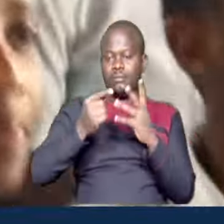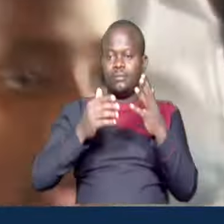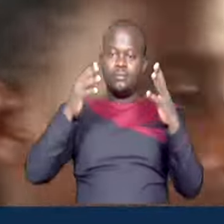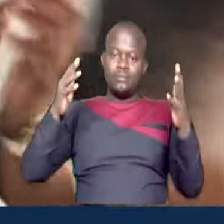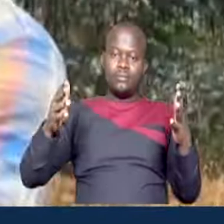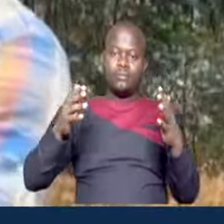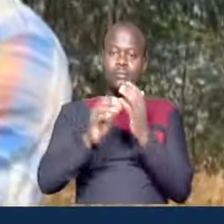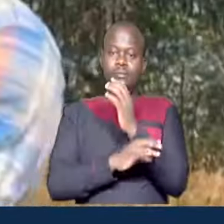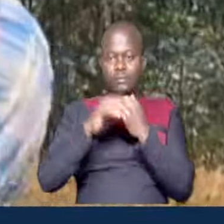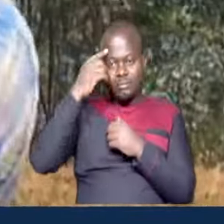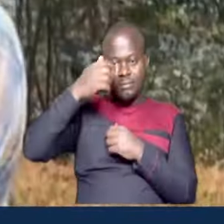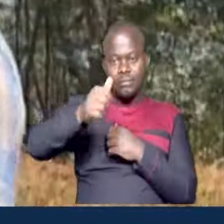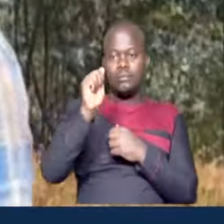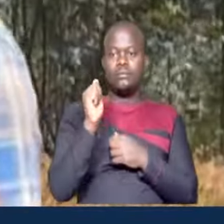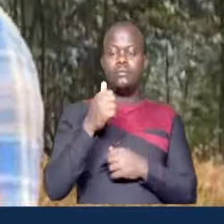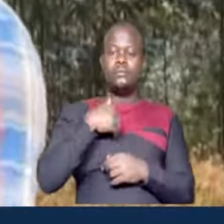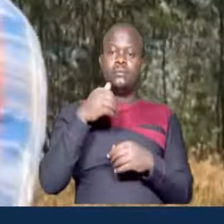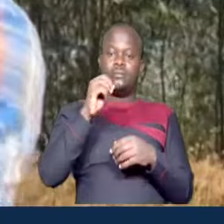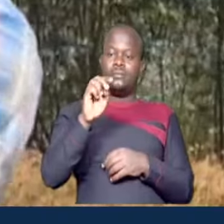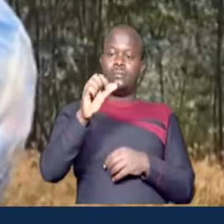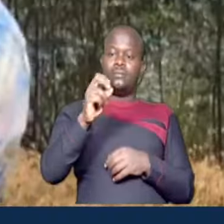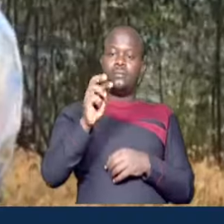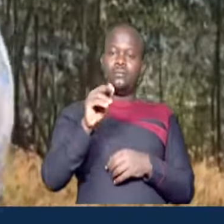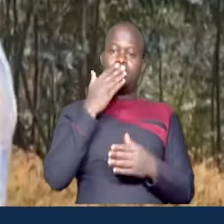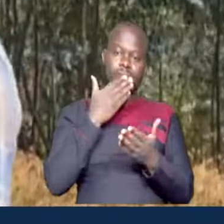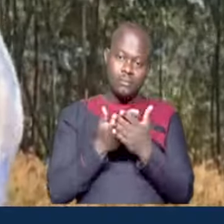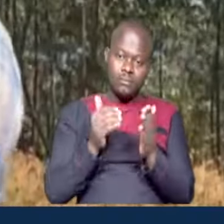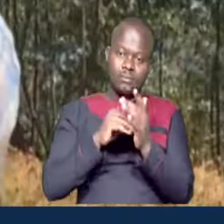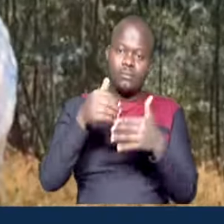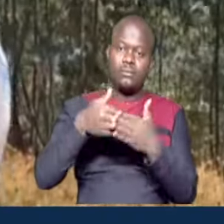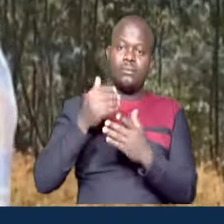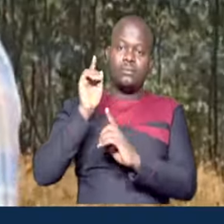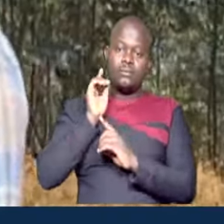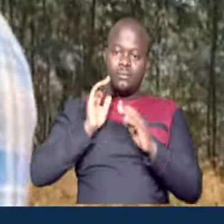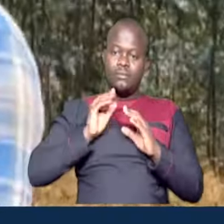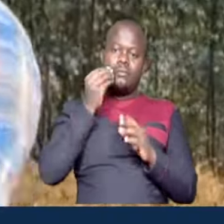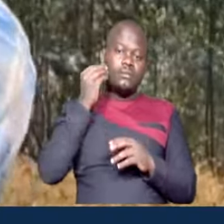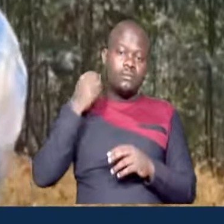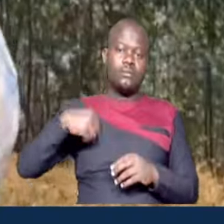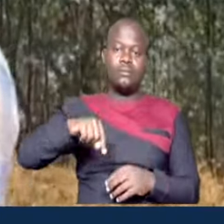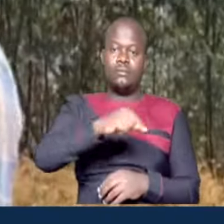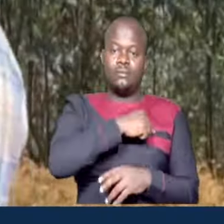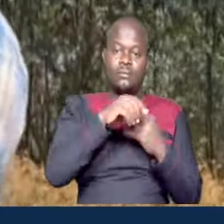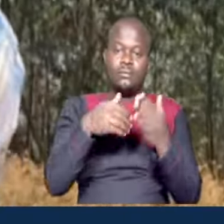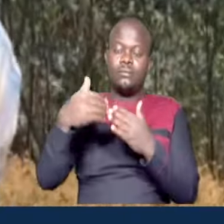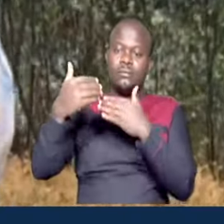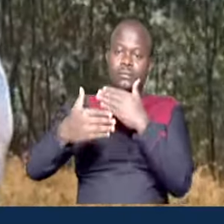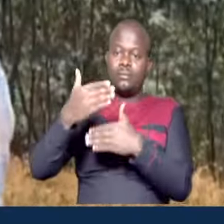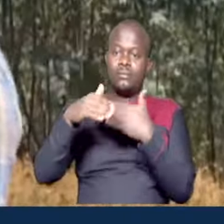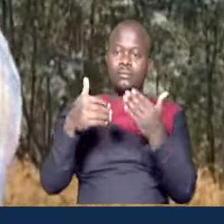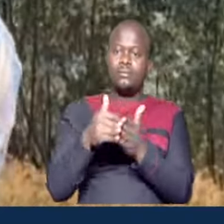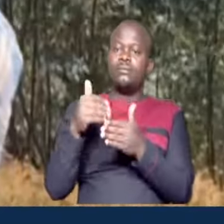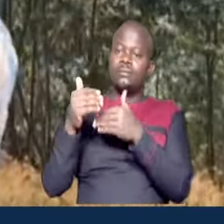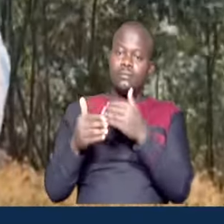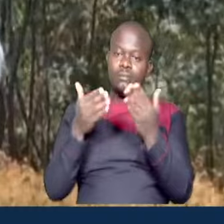y'igihugu kuri rwo muzagira umuganura mwiza kandi muzakomeze mugire umutekano mu ngo zacu muturanyi ibe